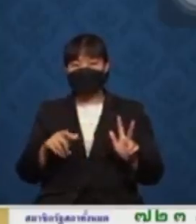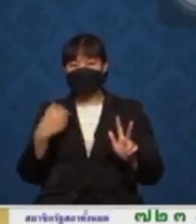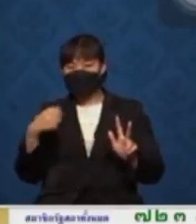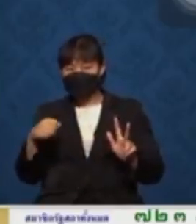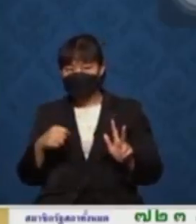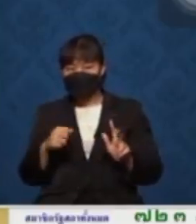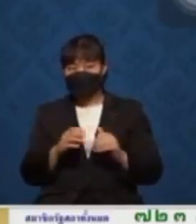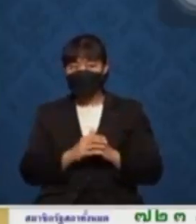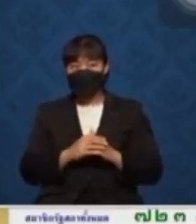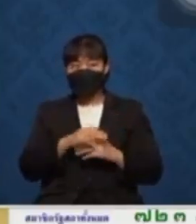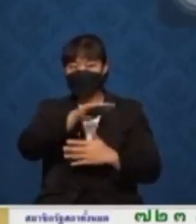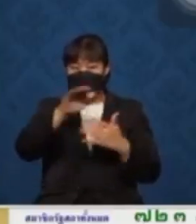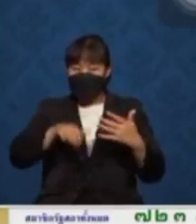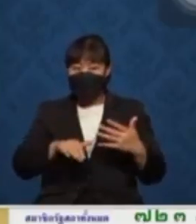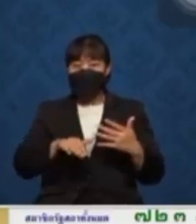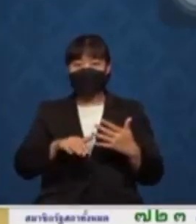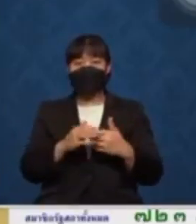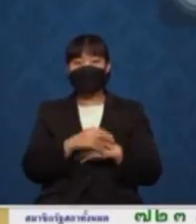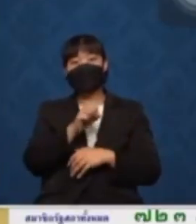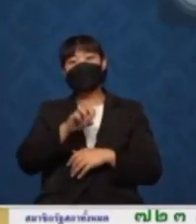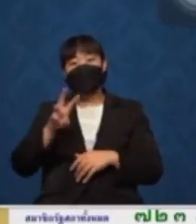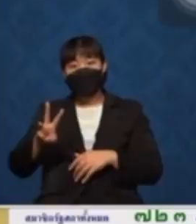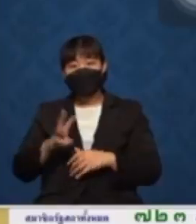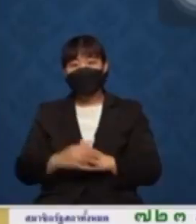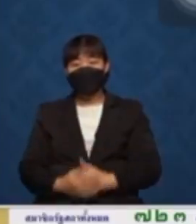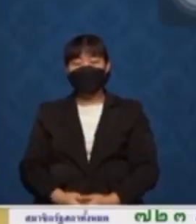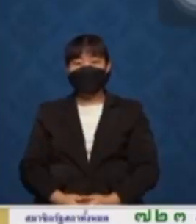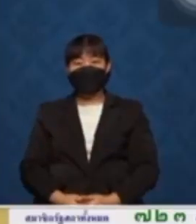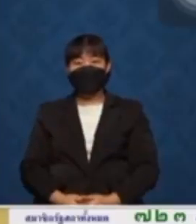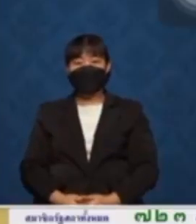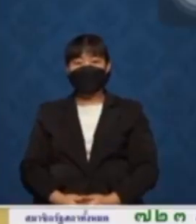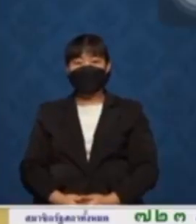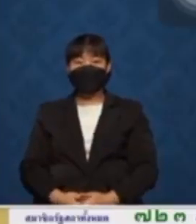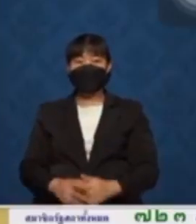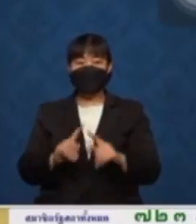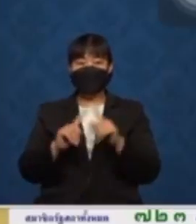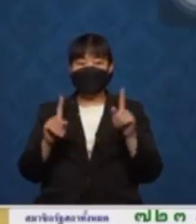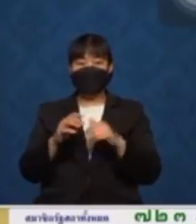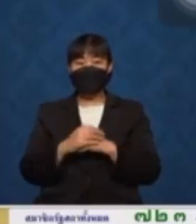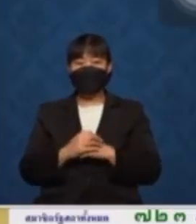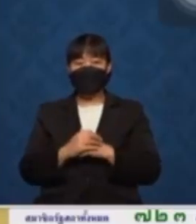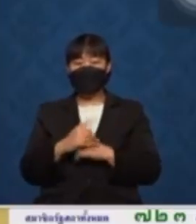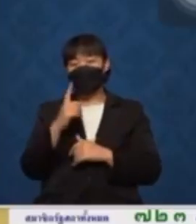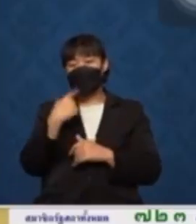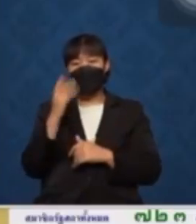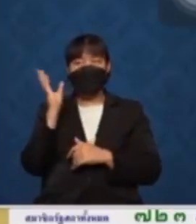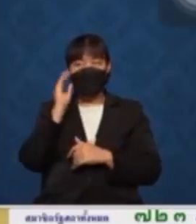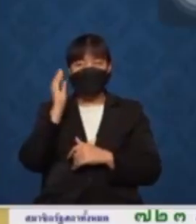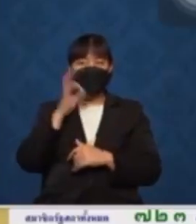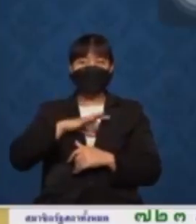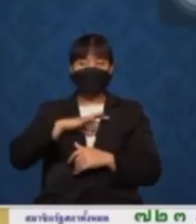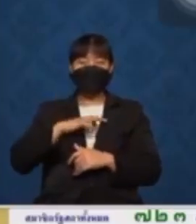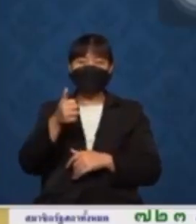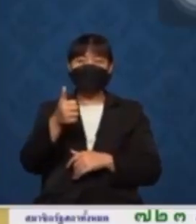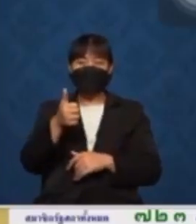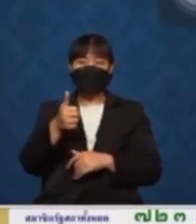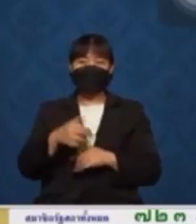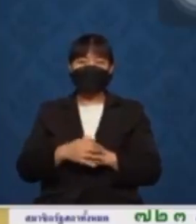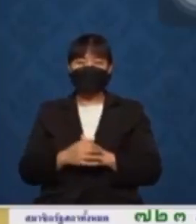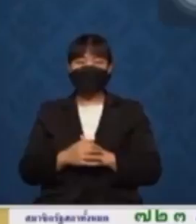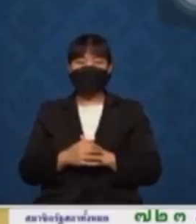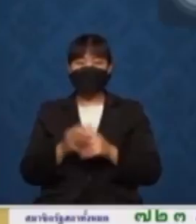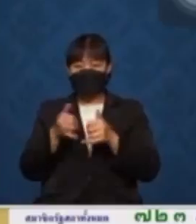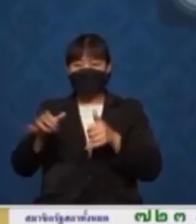พี่หรือว่าน้องตัวเองมาเป็นสวแต่สมาชิกท่านไหนที่ฟังอยู่แล้วยังรู้สึกดีนะครับว่าอย่างน้อยก็ยังมีอีก7ค